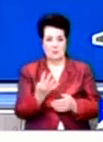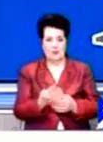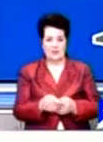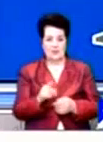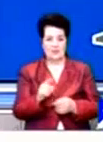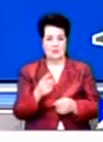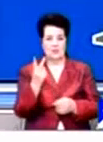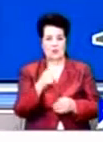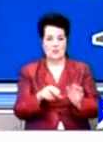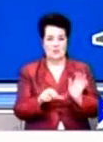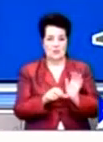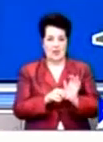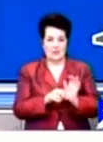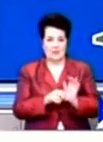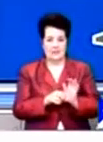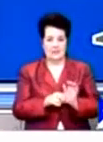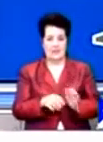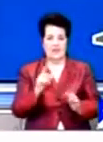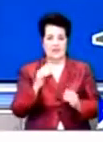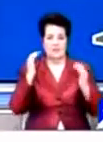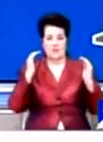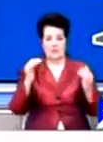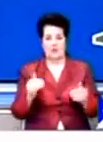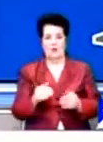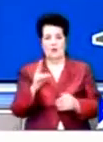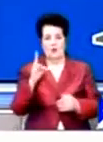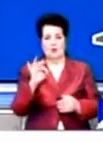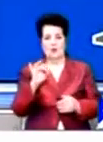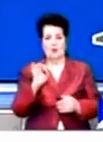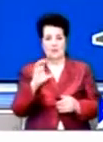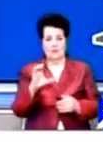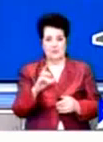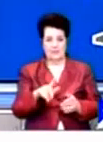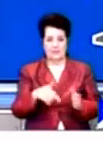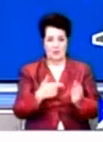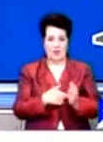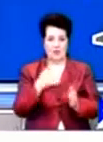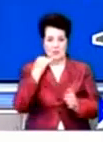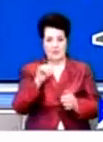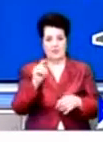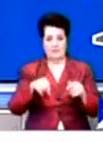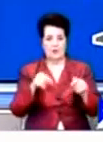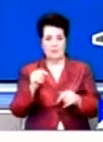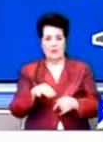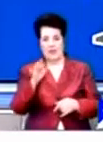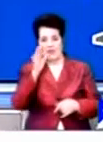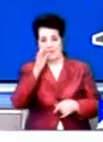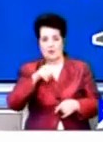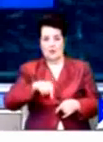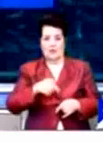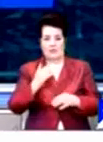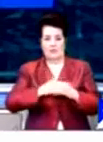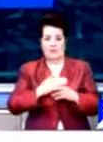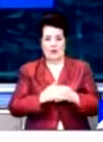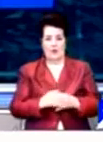indica și 26 de grade. Cerul va fi parțial noros, iar în zona orașului Bălții va ploua. La Chișinău, în această noapte,